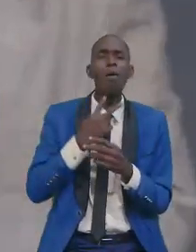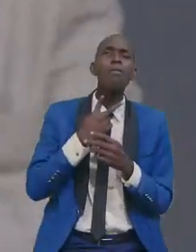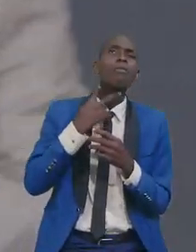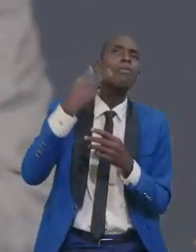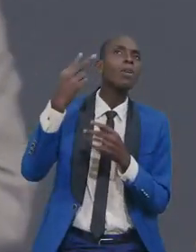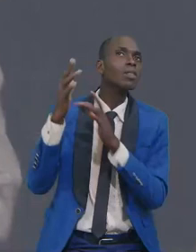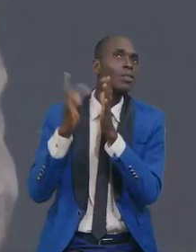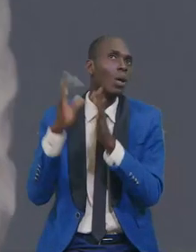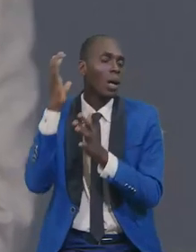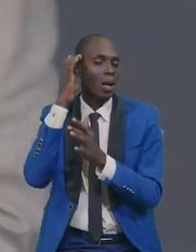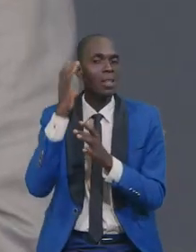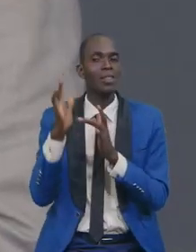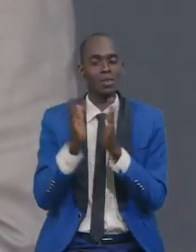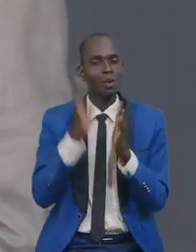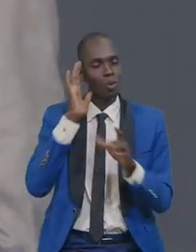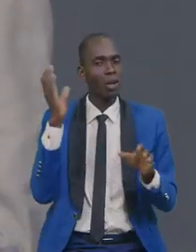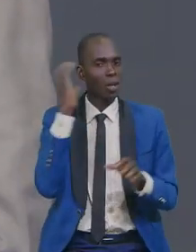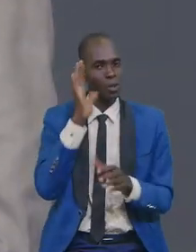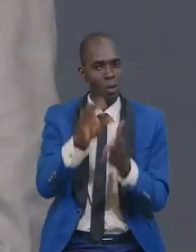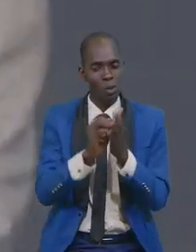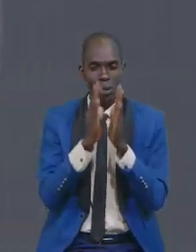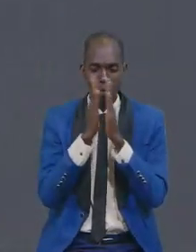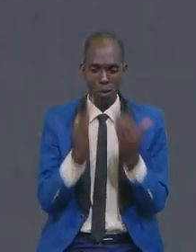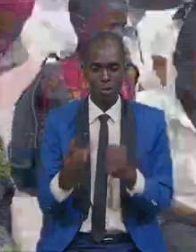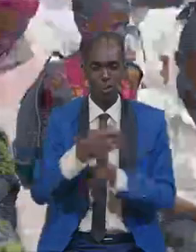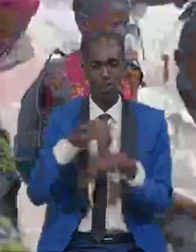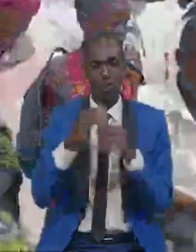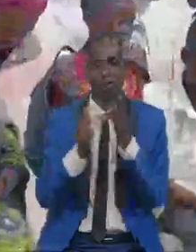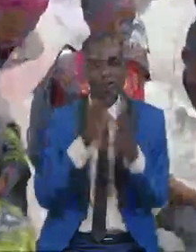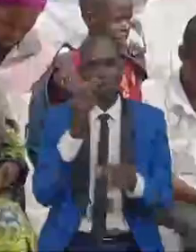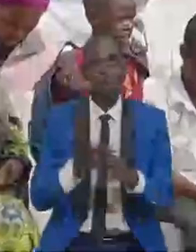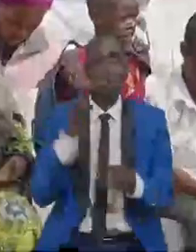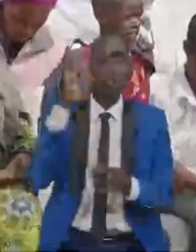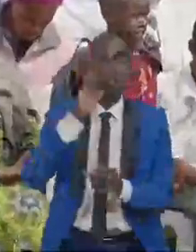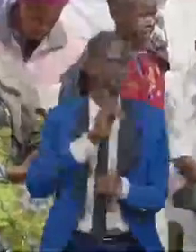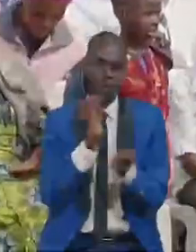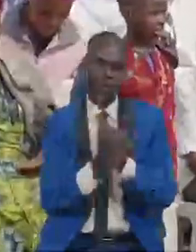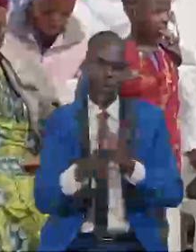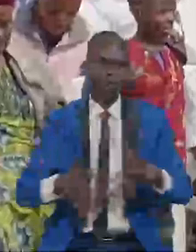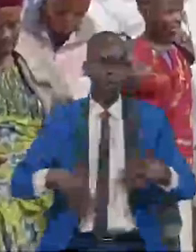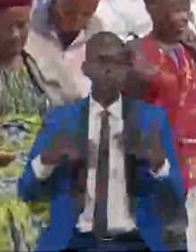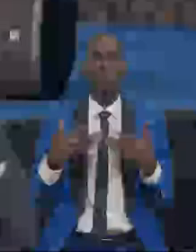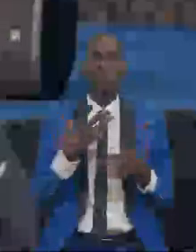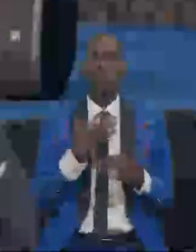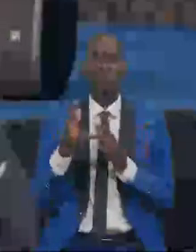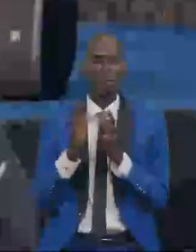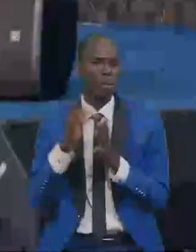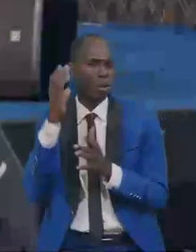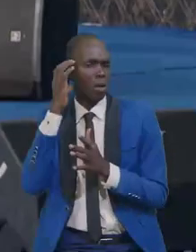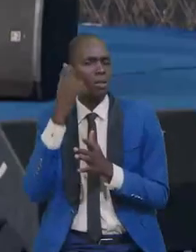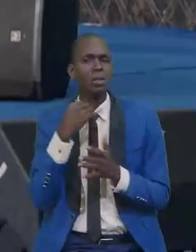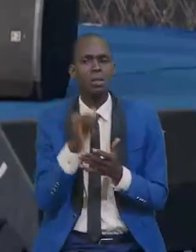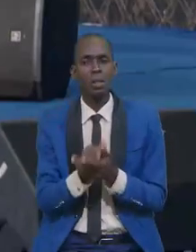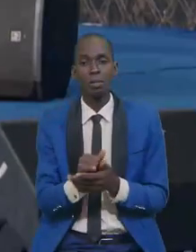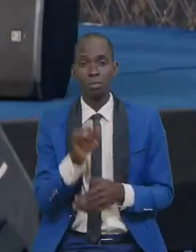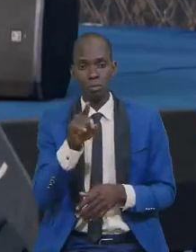entendu. Jésus va t'entendre. Il va transformer ta vie. Et il a dit, appelez-le.